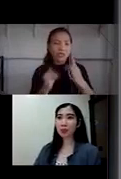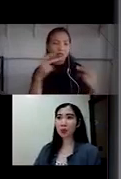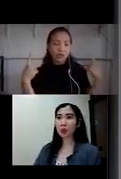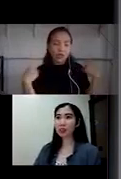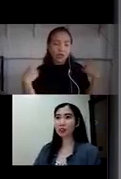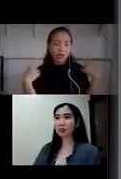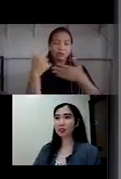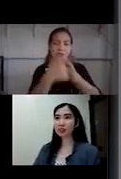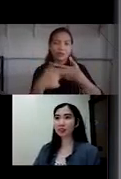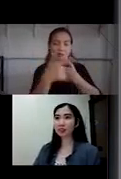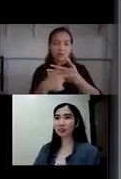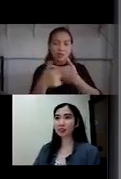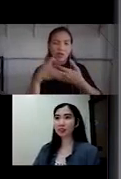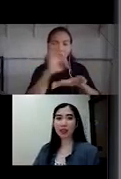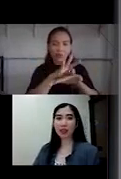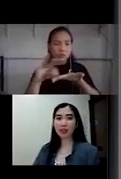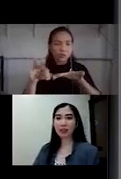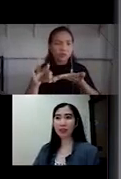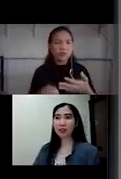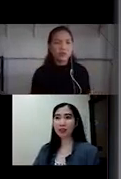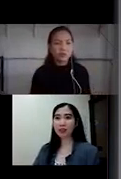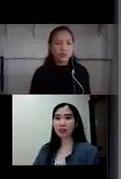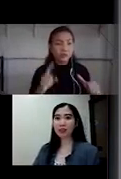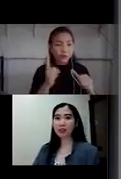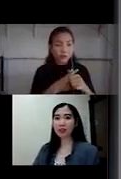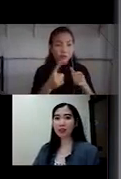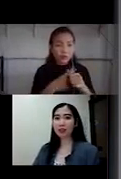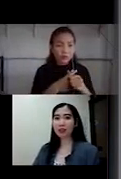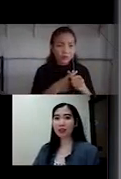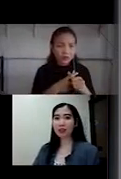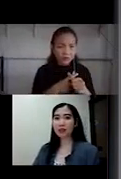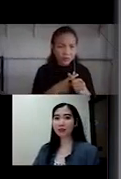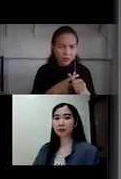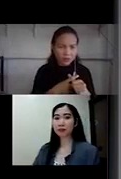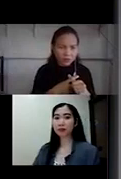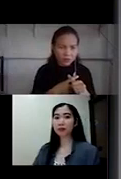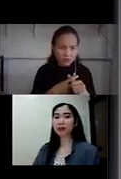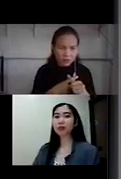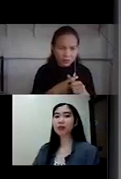click compose. Yan.